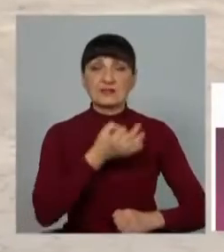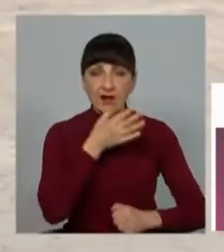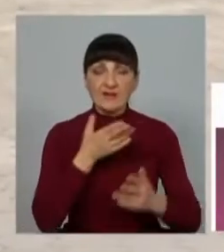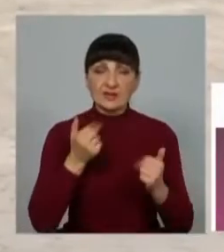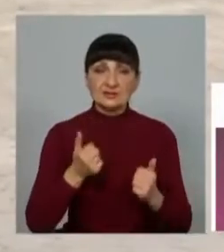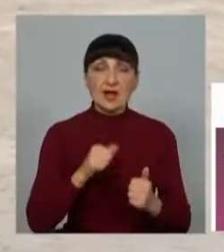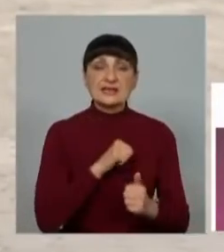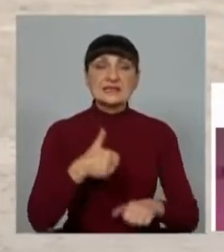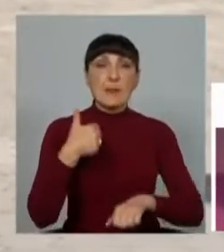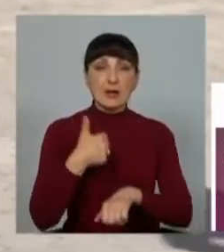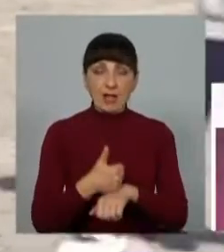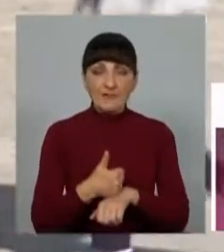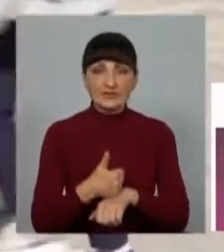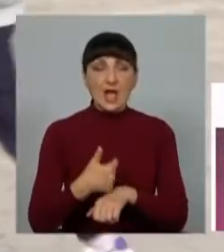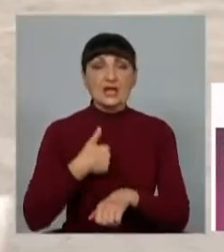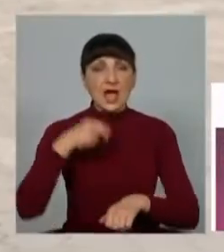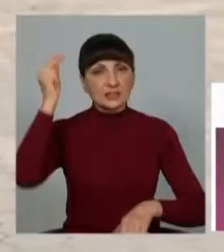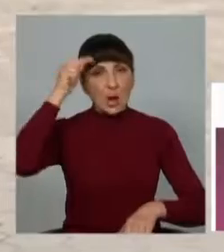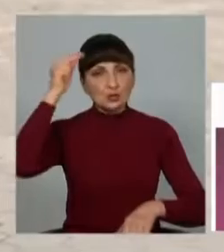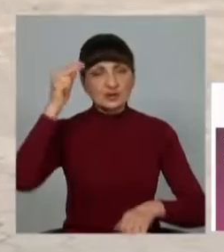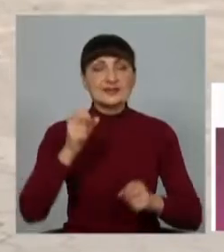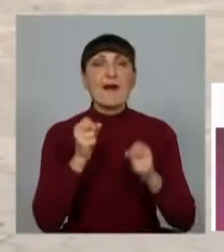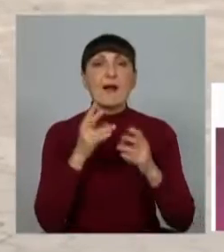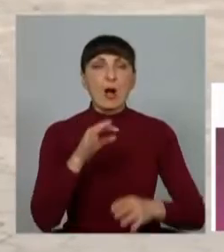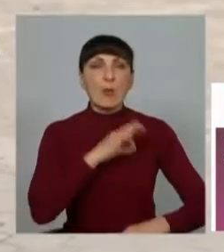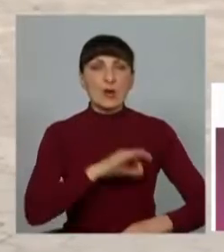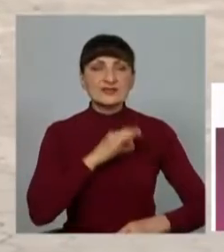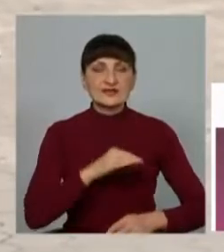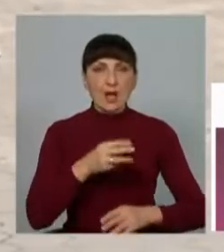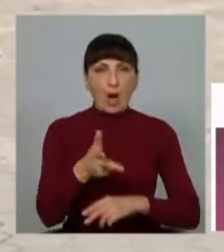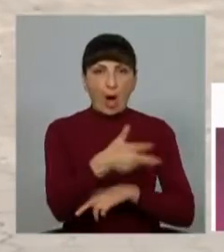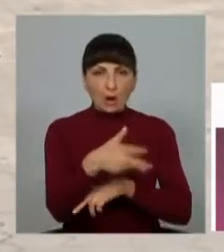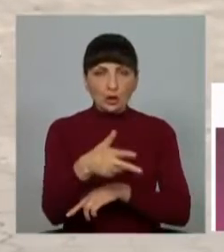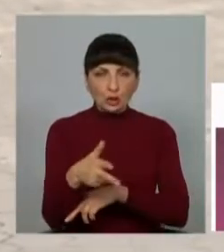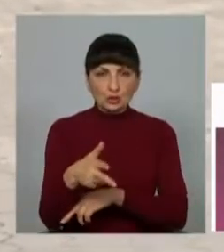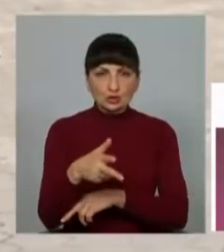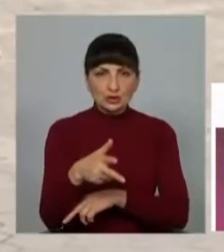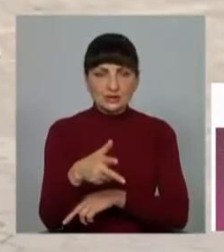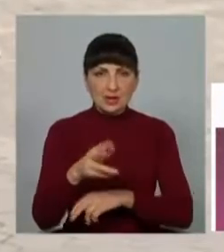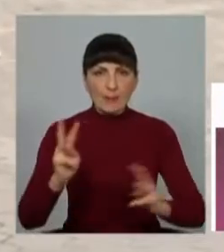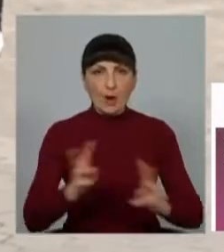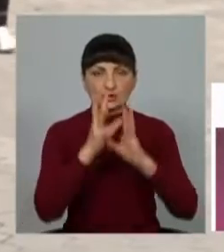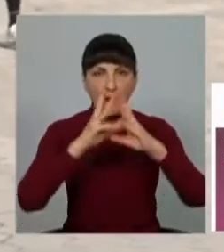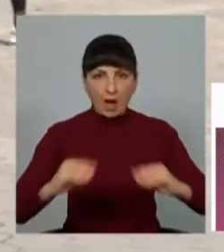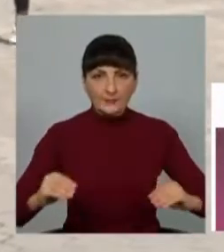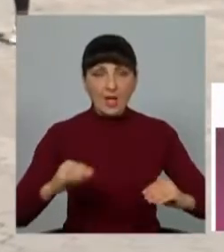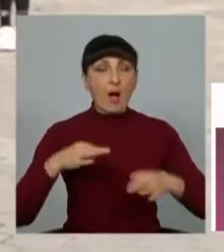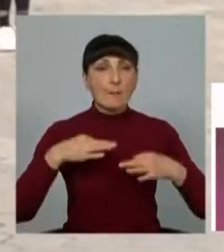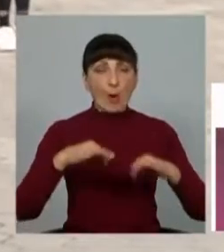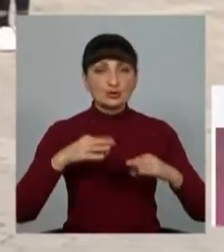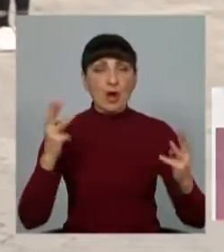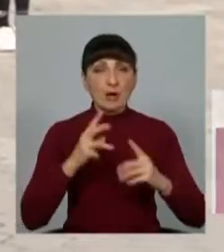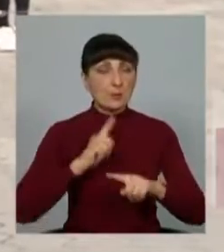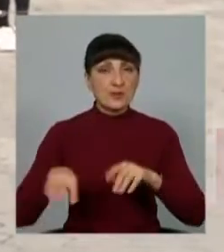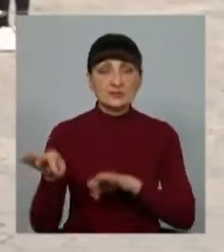что самое главное, я научился, как пользоваться огнетушителем. Мне понравилось, что пожарные пришли.